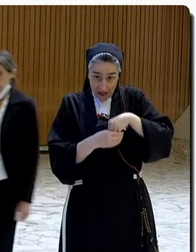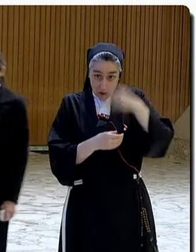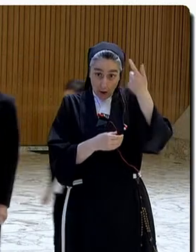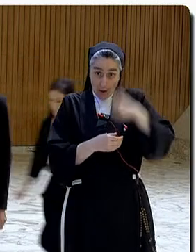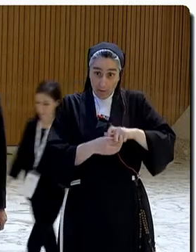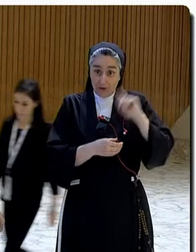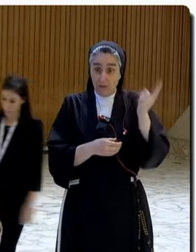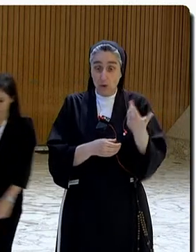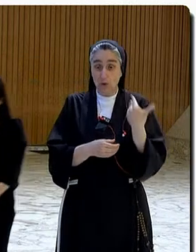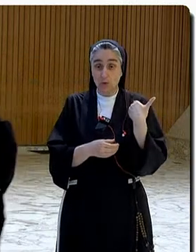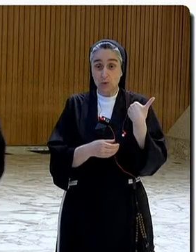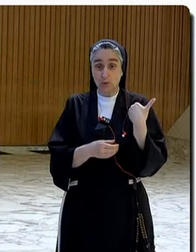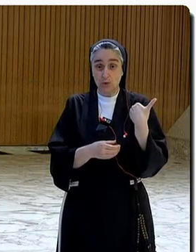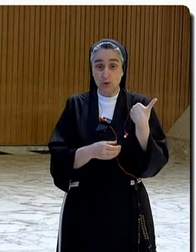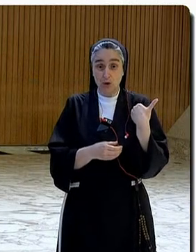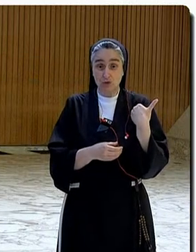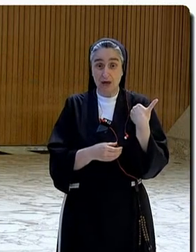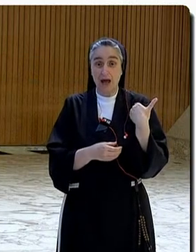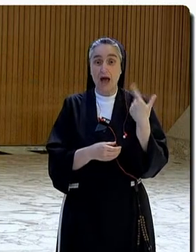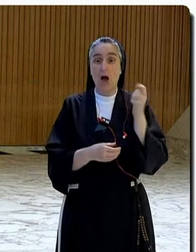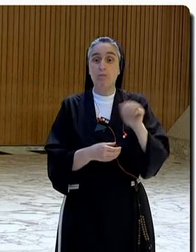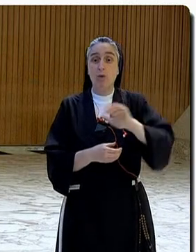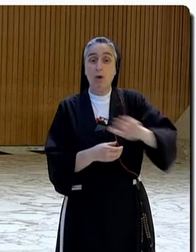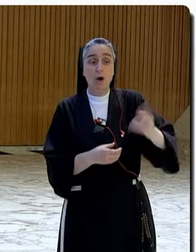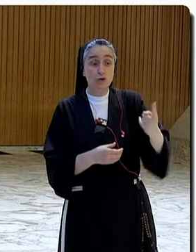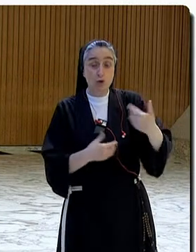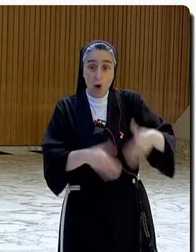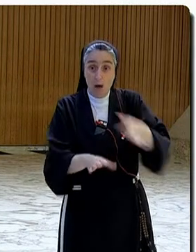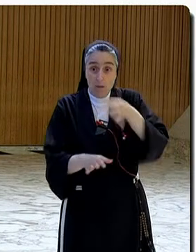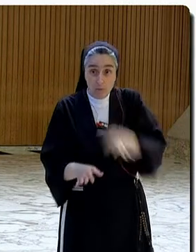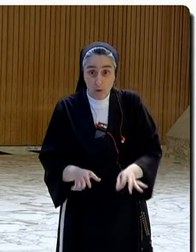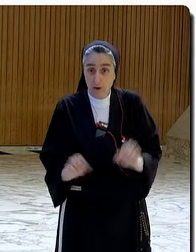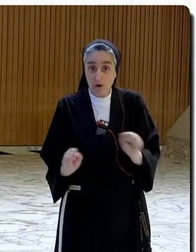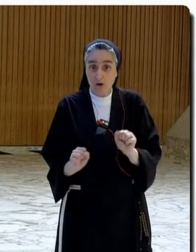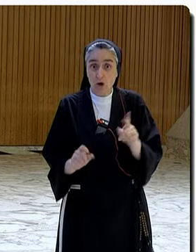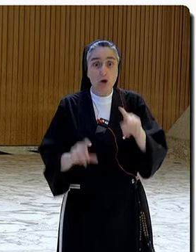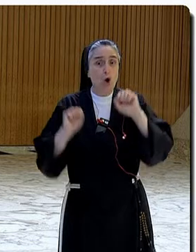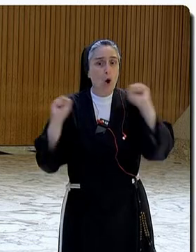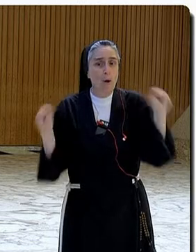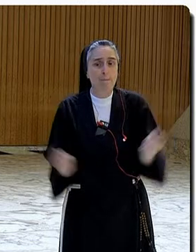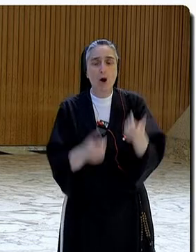avvenga, però, le famiglie non possono essere lasciate sole.